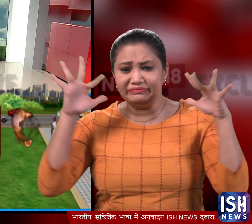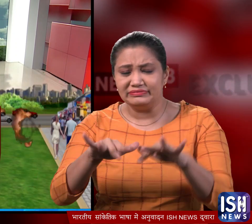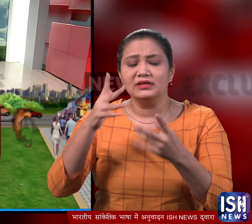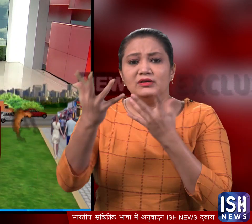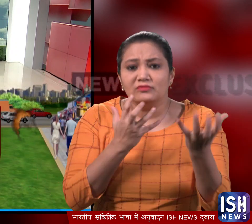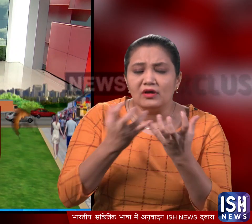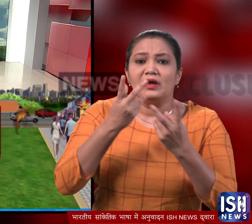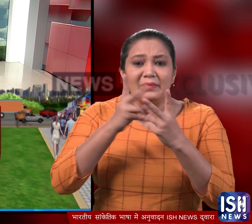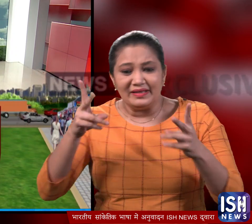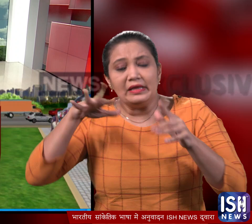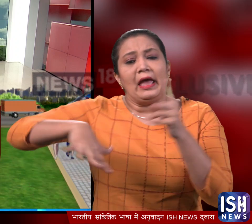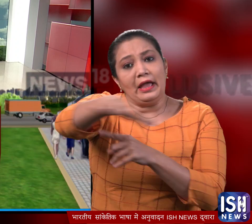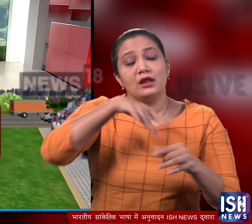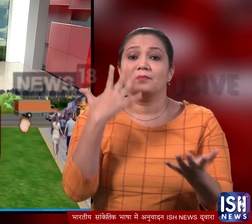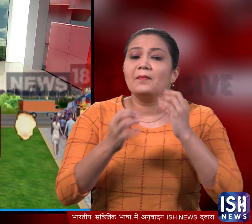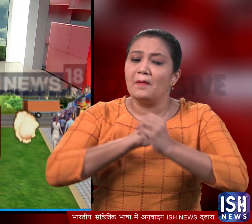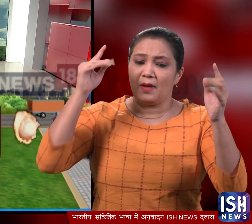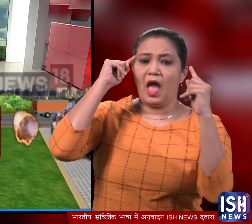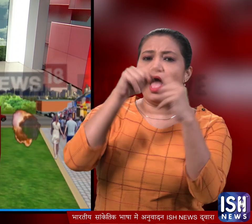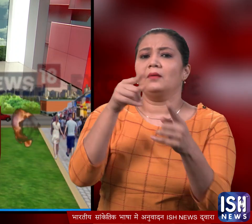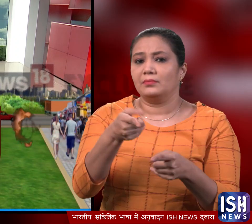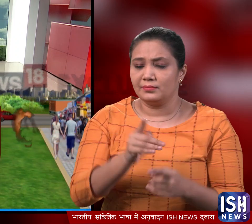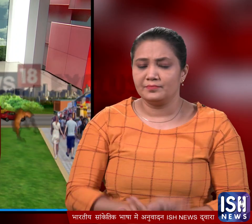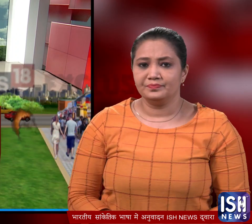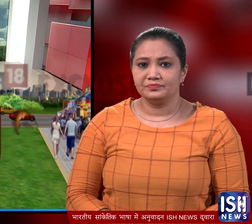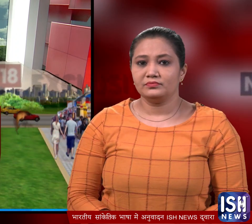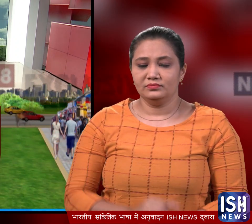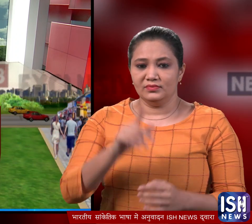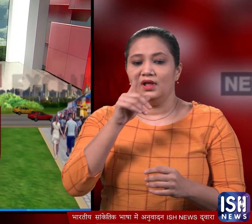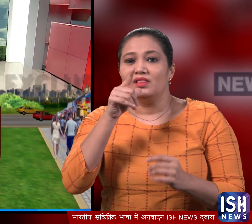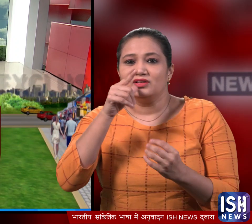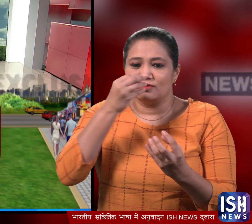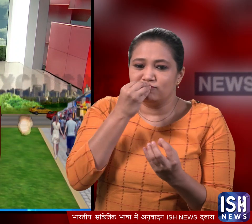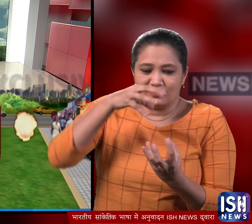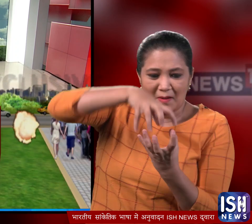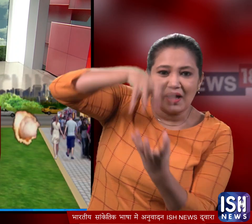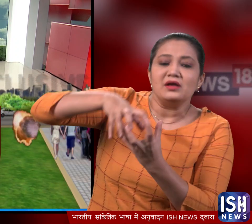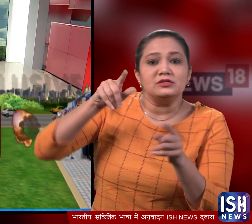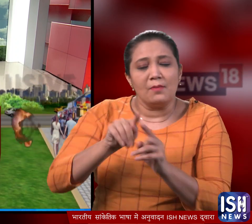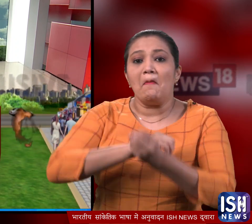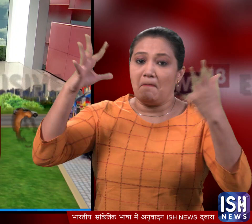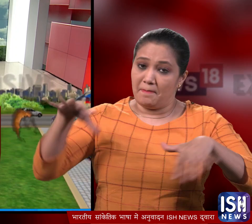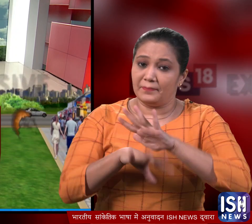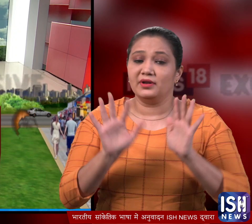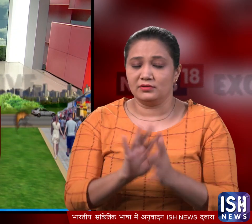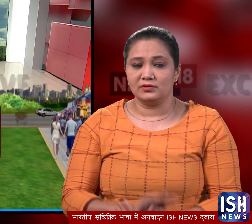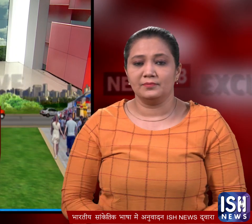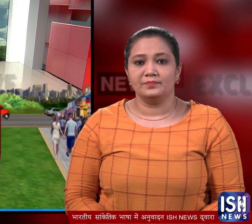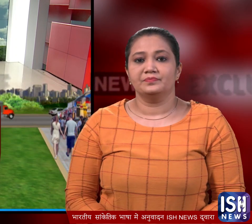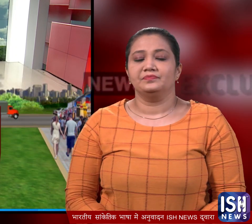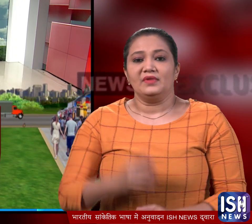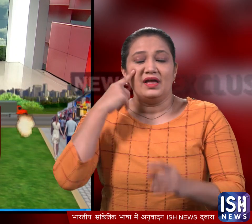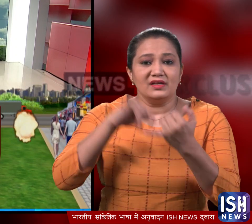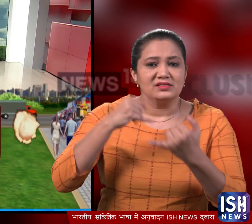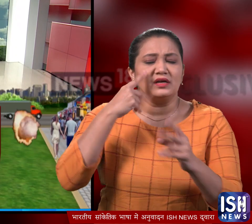वाले बाजार आईएसआई के टारगेट पर हैं और उसने इन जगहों पर लंच बॉक्स के जरिए धमाकों की साजिश रची है। यही नहीं, आईएसआई